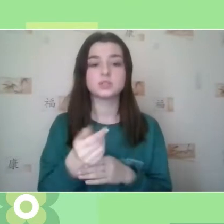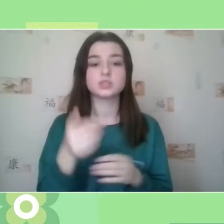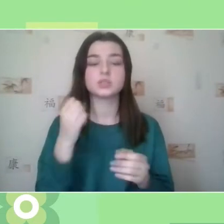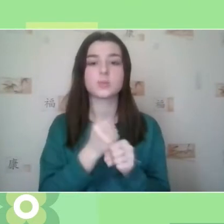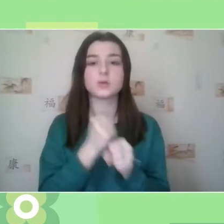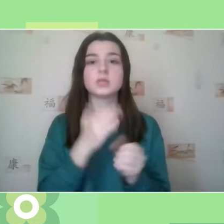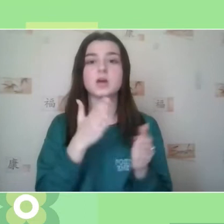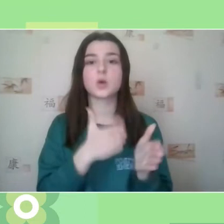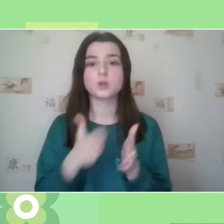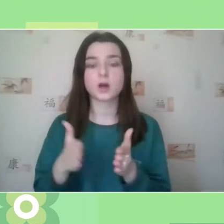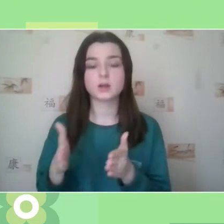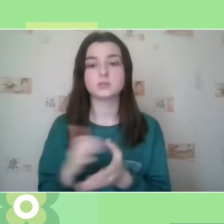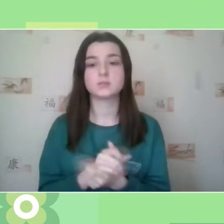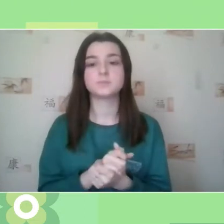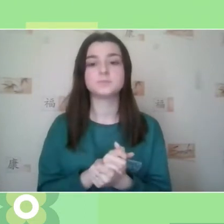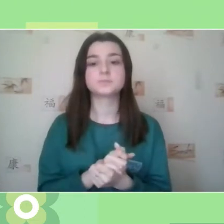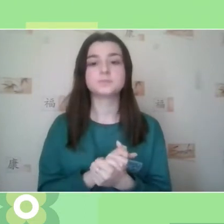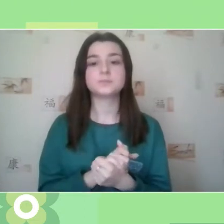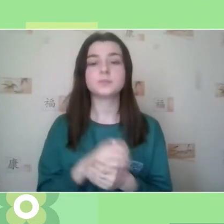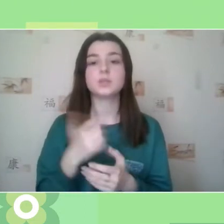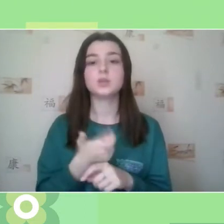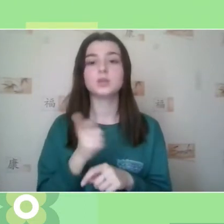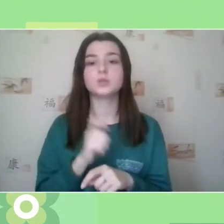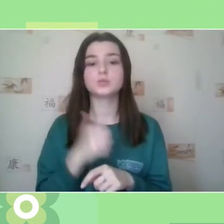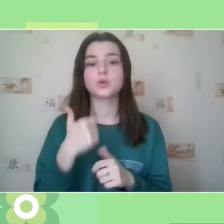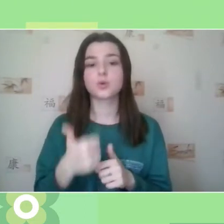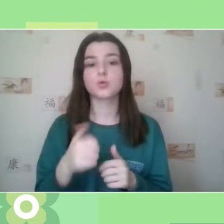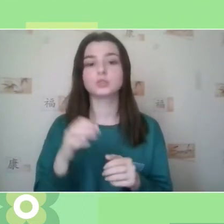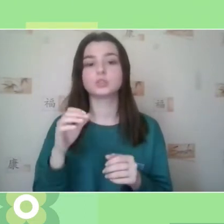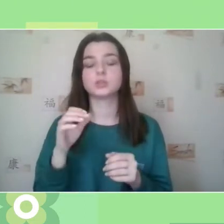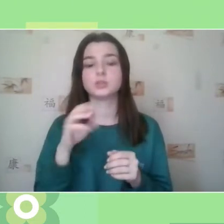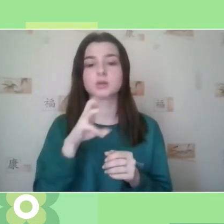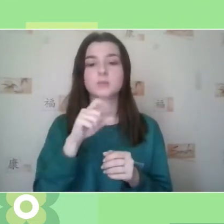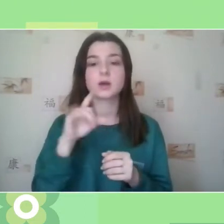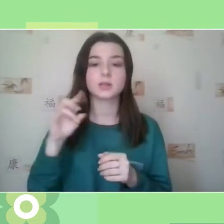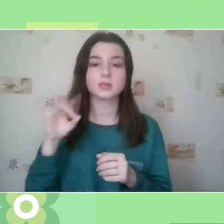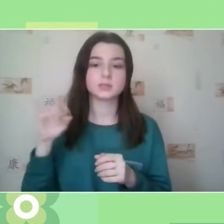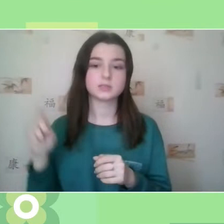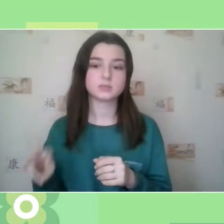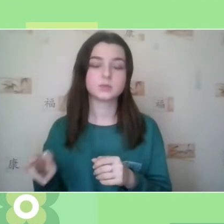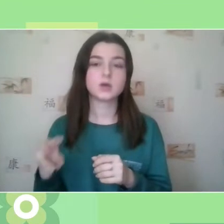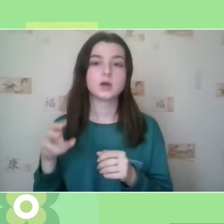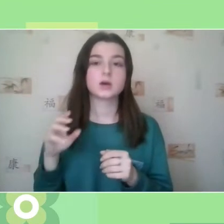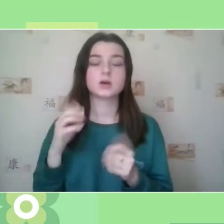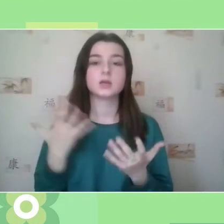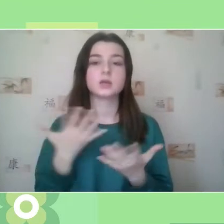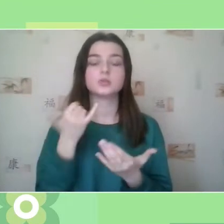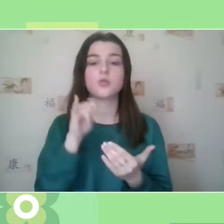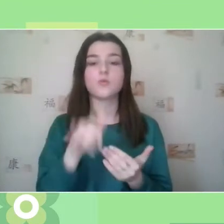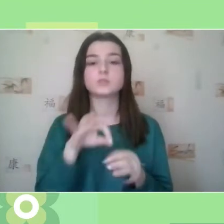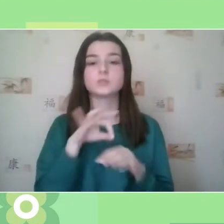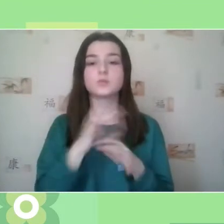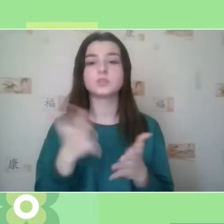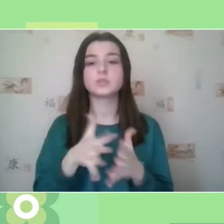регулярно. Дуже хороший механізм, якщо у вас проводяться в громаді якісь масштабні події,